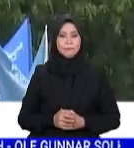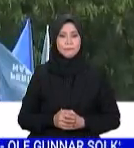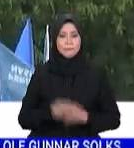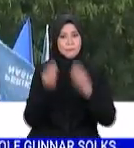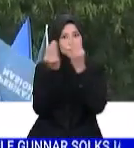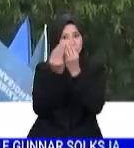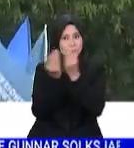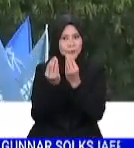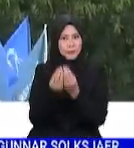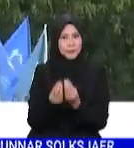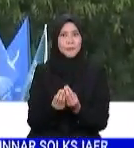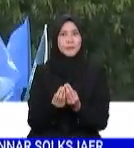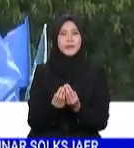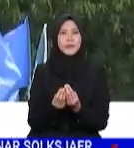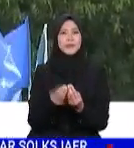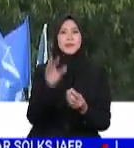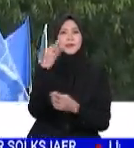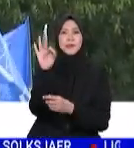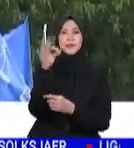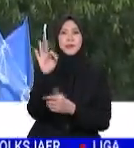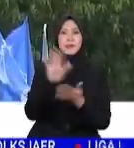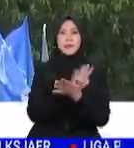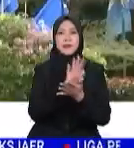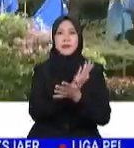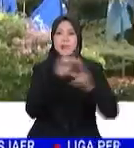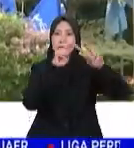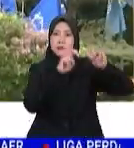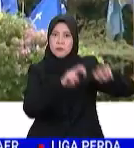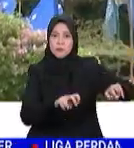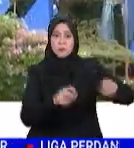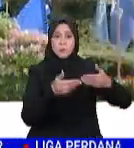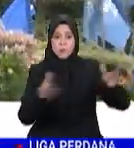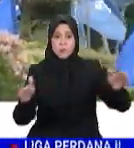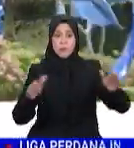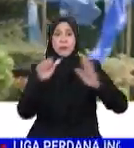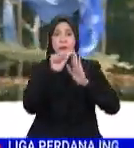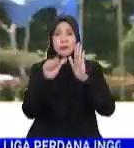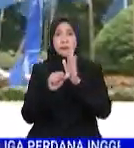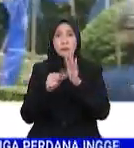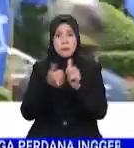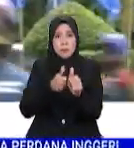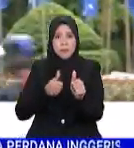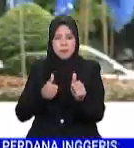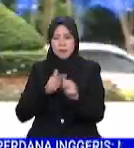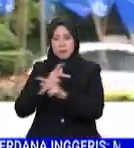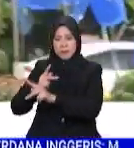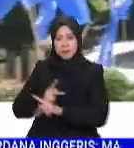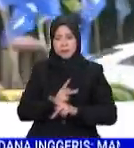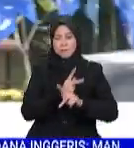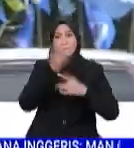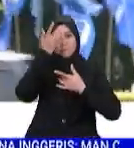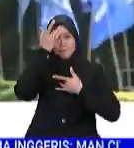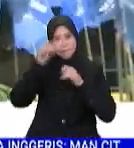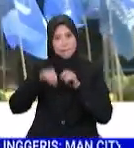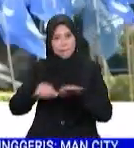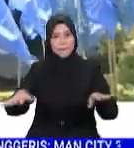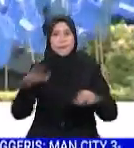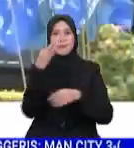Daripada jumlah berkenaan, sebanyak 19 kertas siasatan dibuka di bawah Akta Pencegahan dan Pengawalan Penyakit